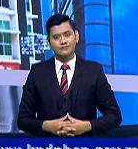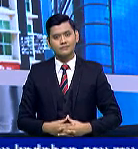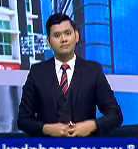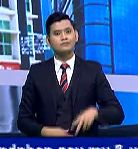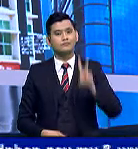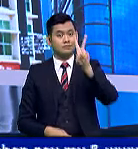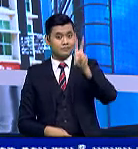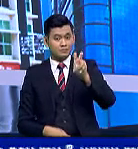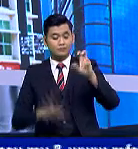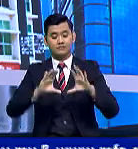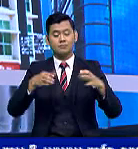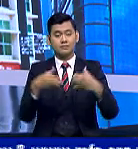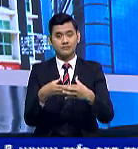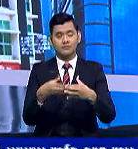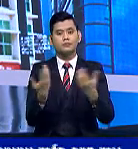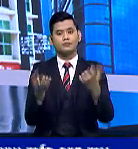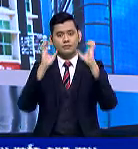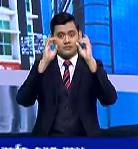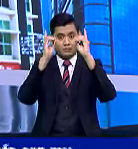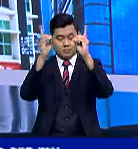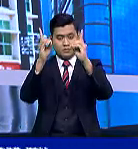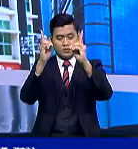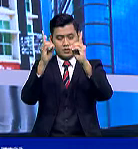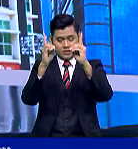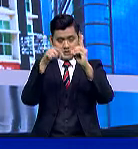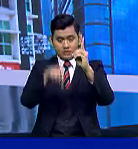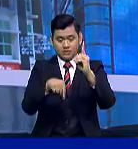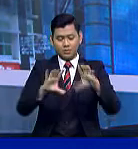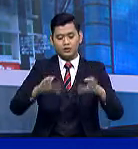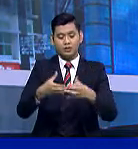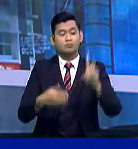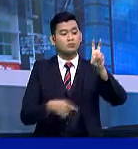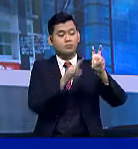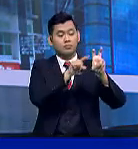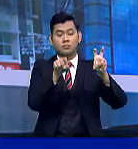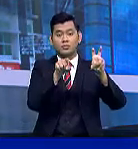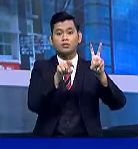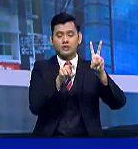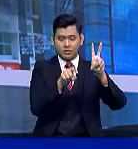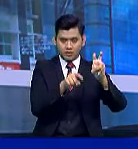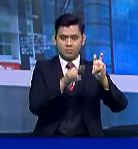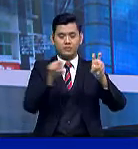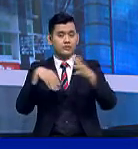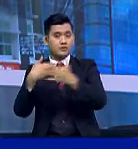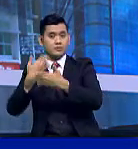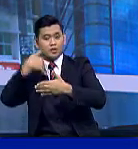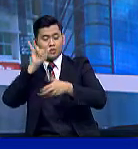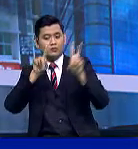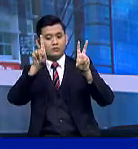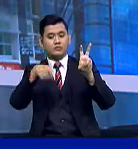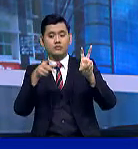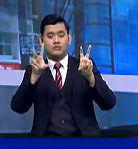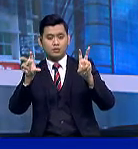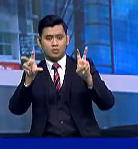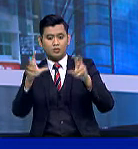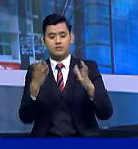20 kluster melibatkan sektor pendidikan direkodkan sejak 20 Mac hingga semalam. Kluster Paloh Rambai di Kelantan merekodkan